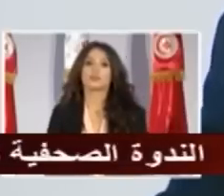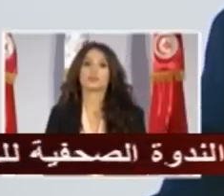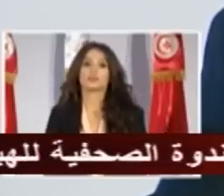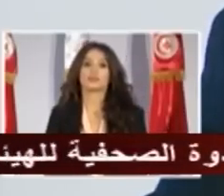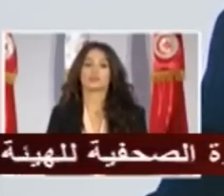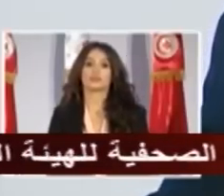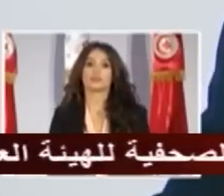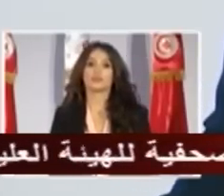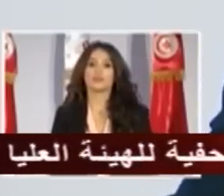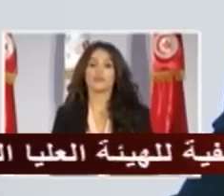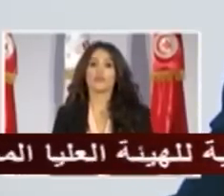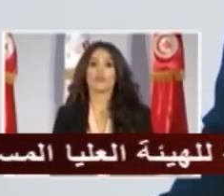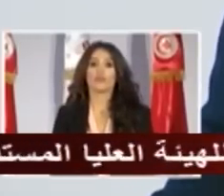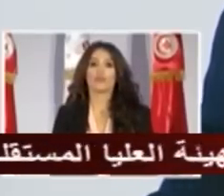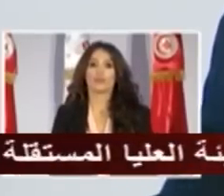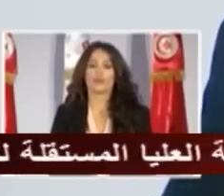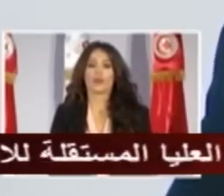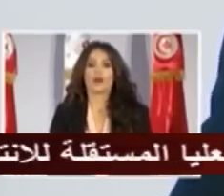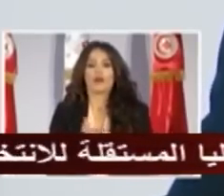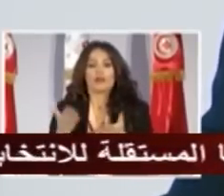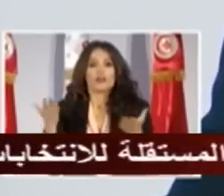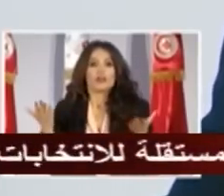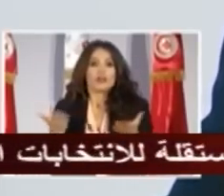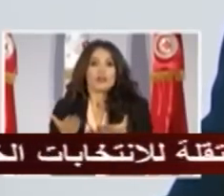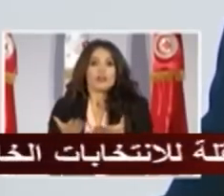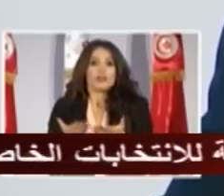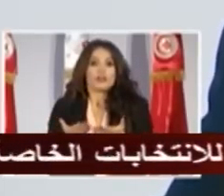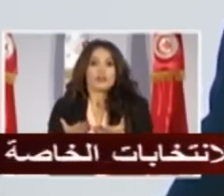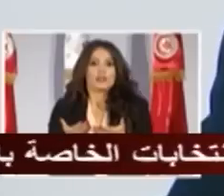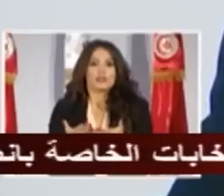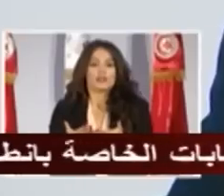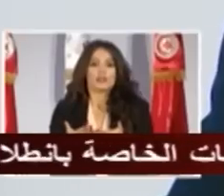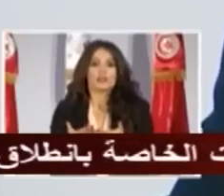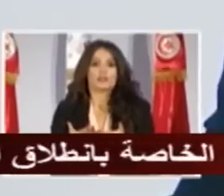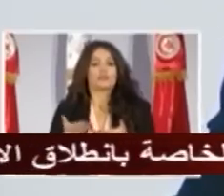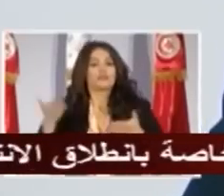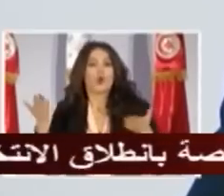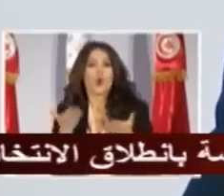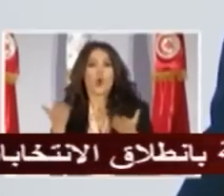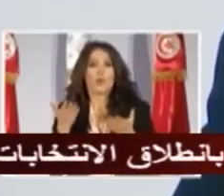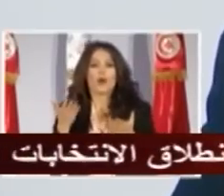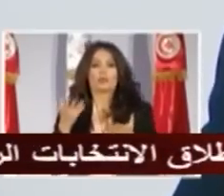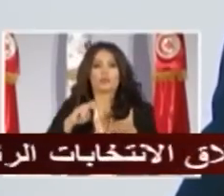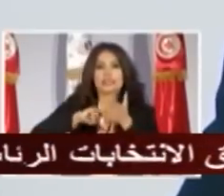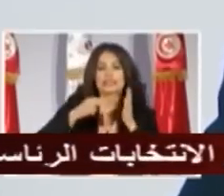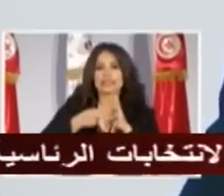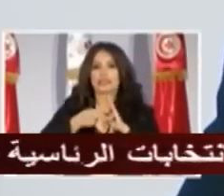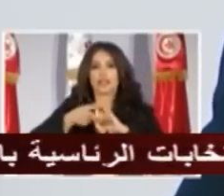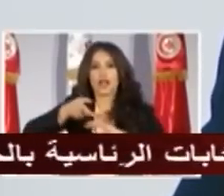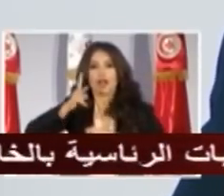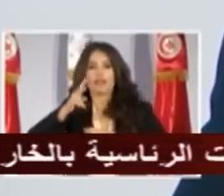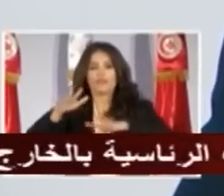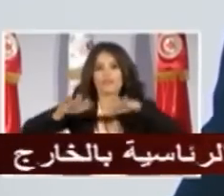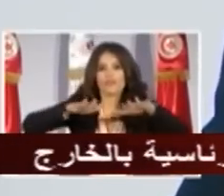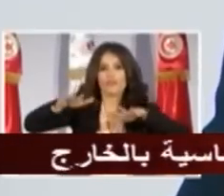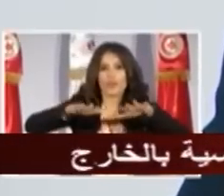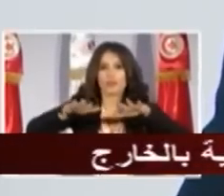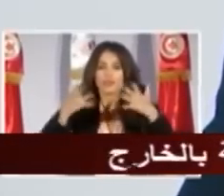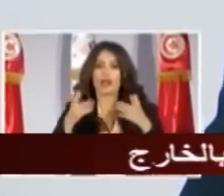كيف كانت اه مجريات الامور في اليوم الاول من